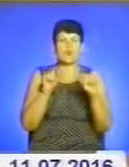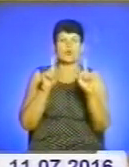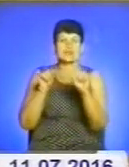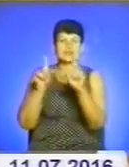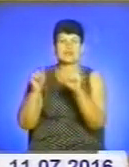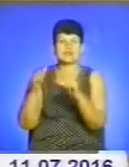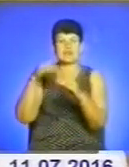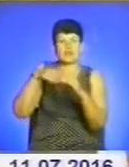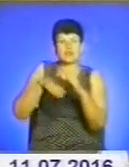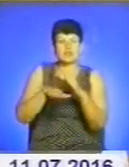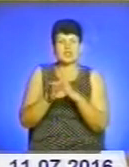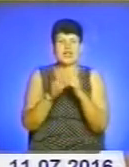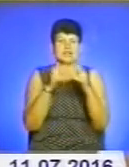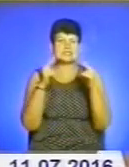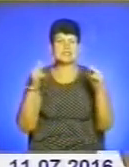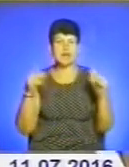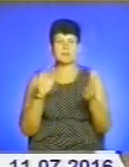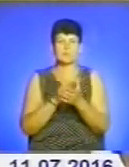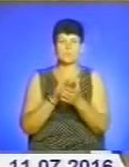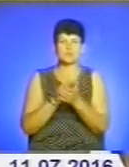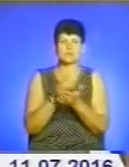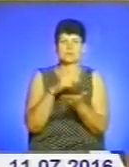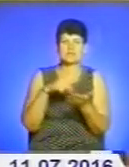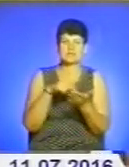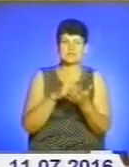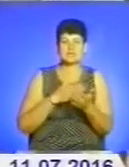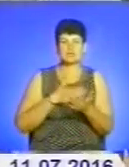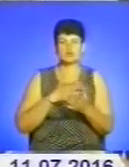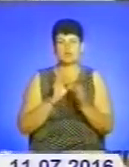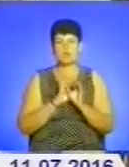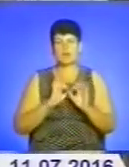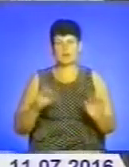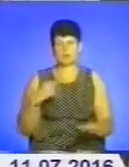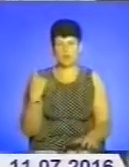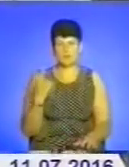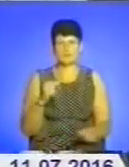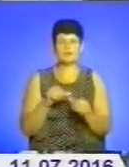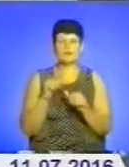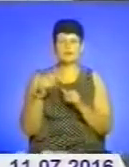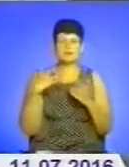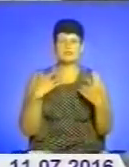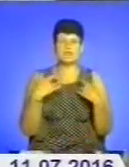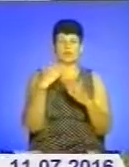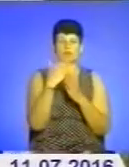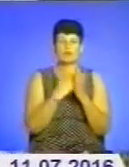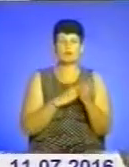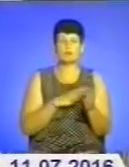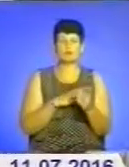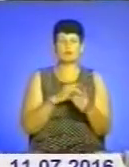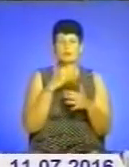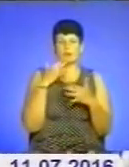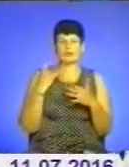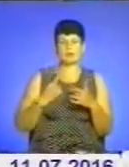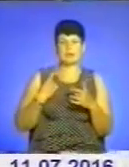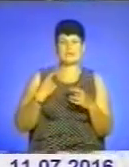в печери, на замки, познайомитись детальніше із містом, із нашою прекрасною областю. Окрім концертної програми, фестиваль був насичений майстер-класами